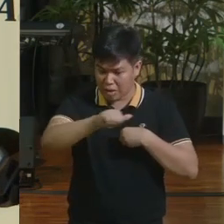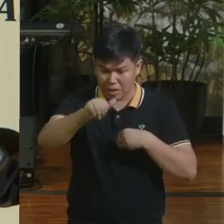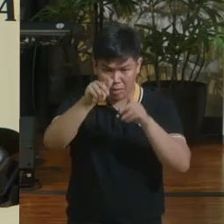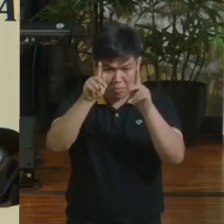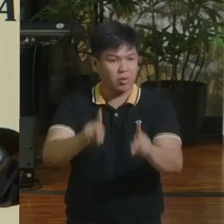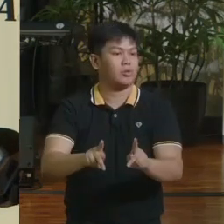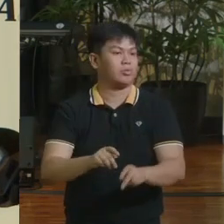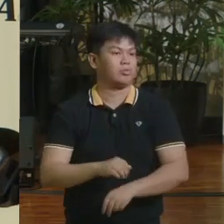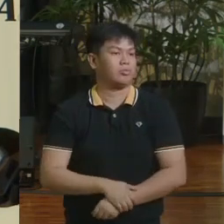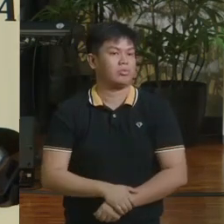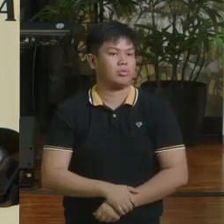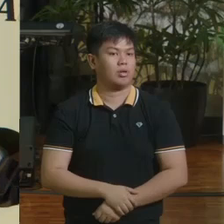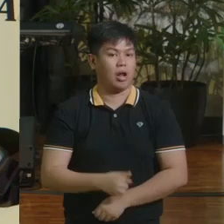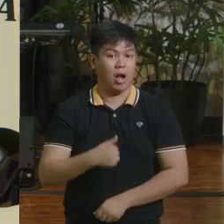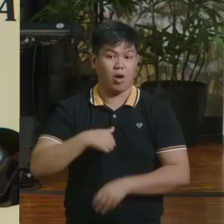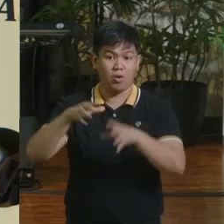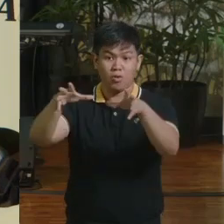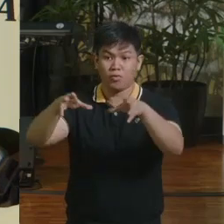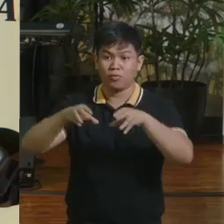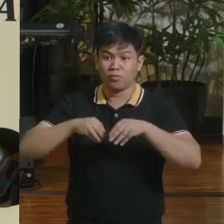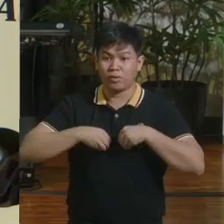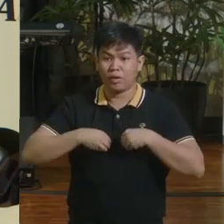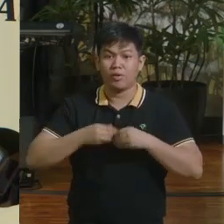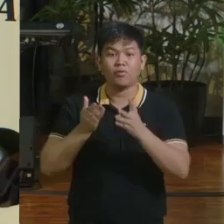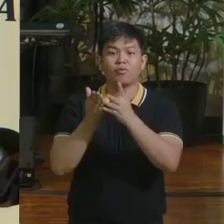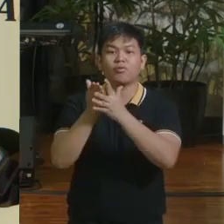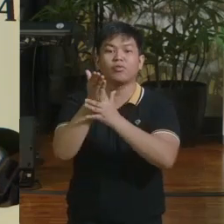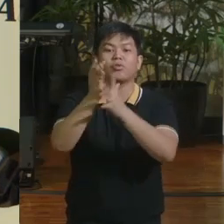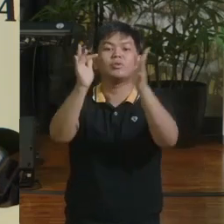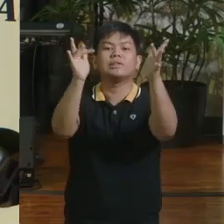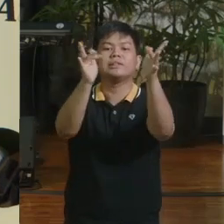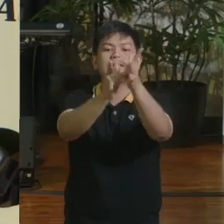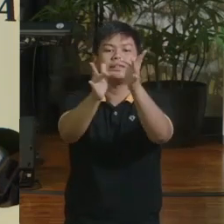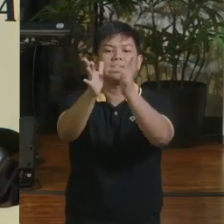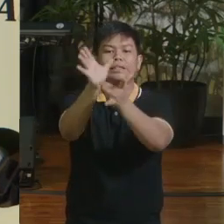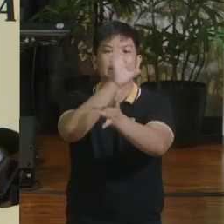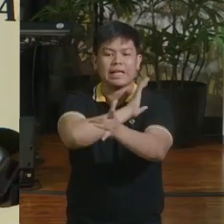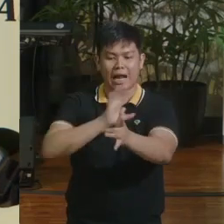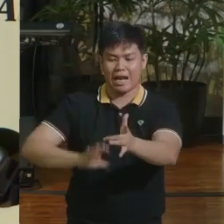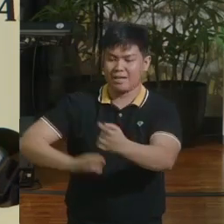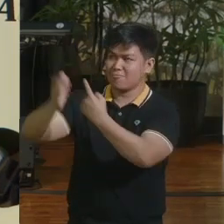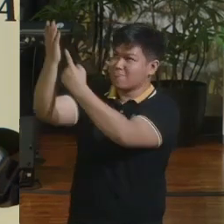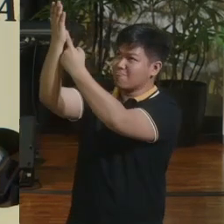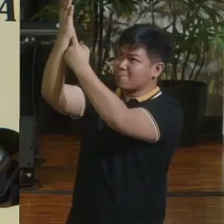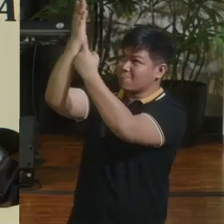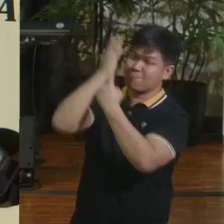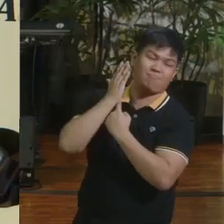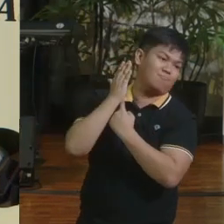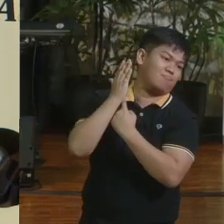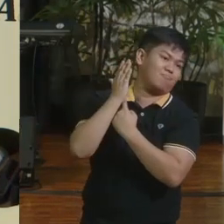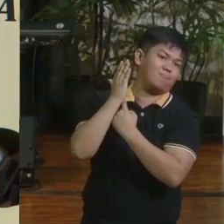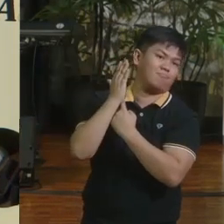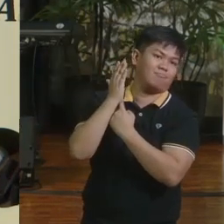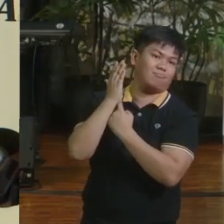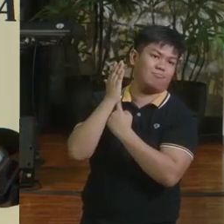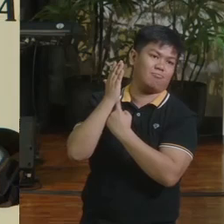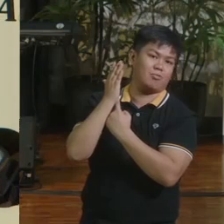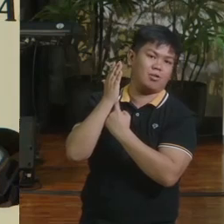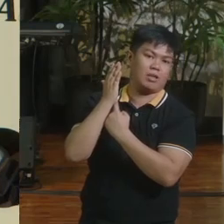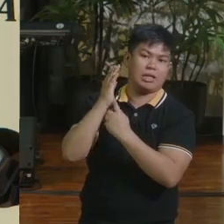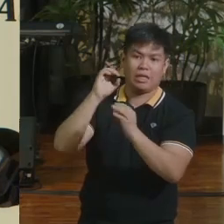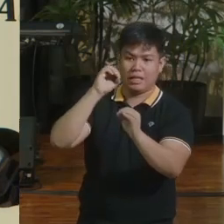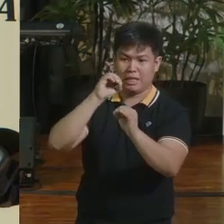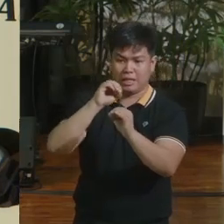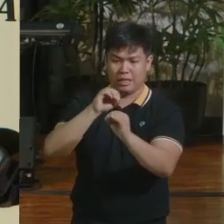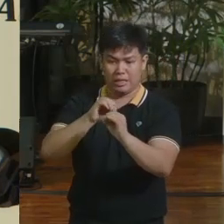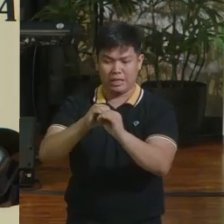it, but I received it through a revelation of Jesus Christ. Sa original language po,